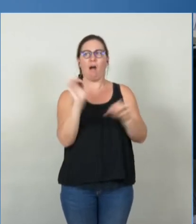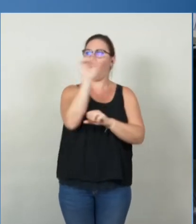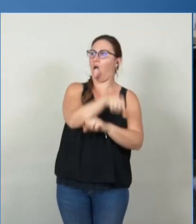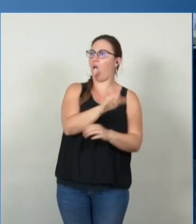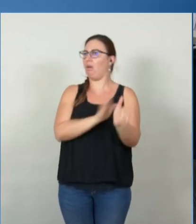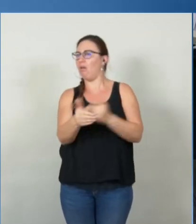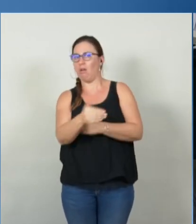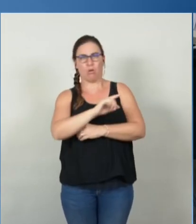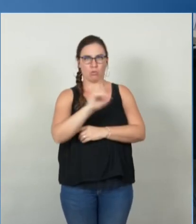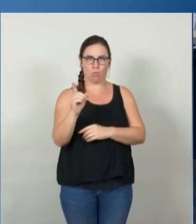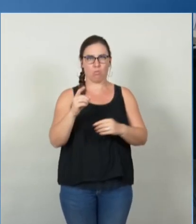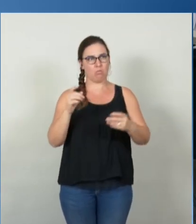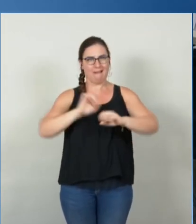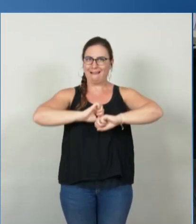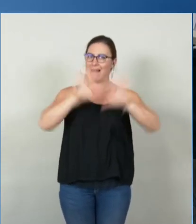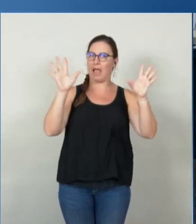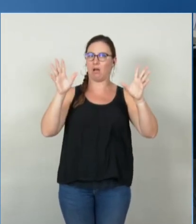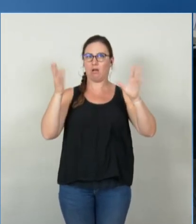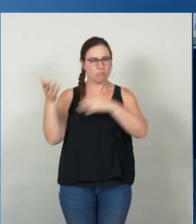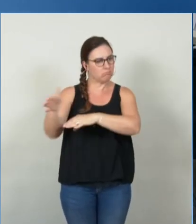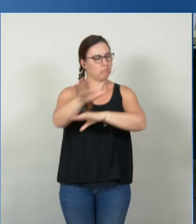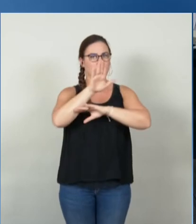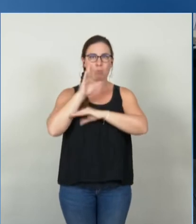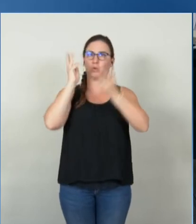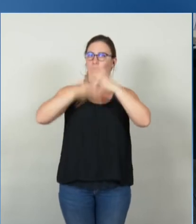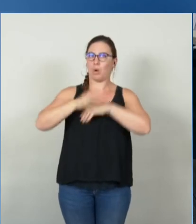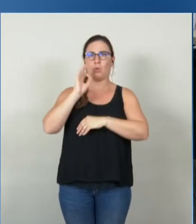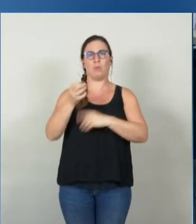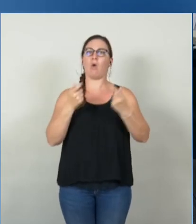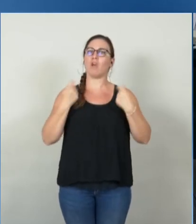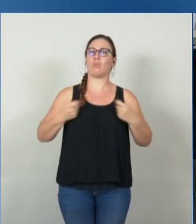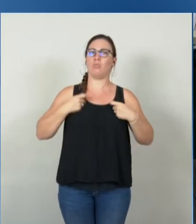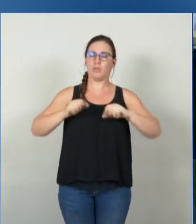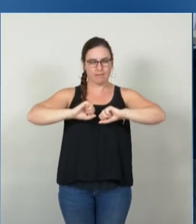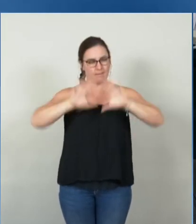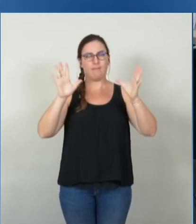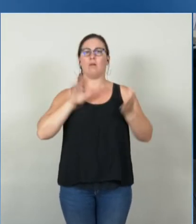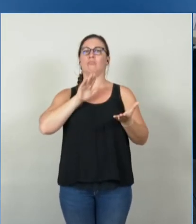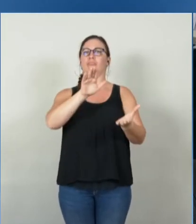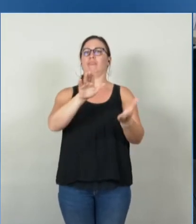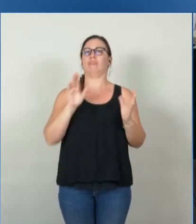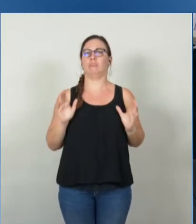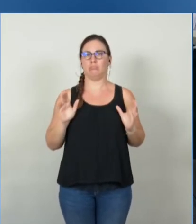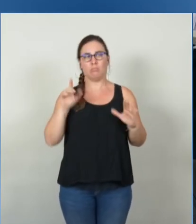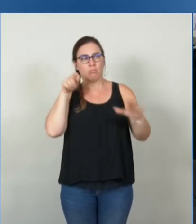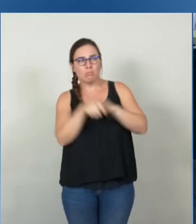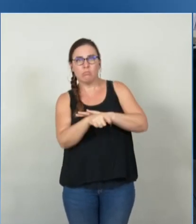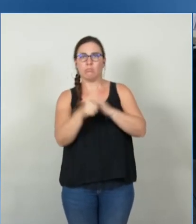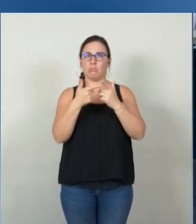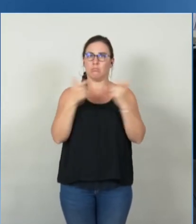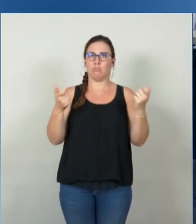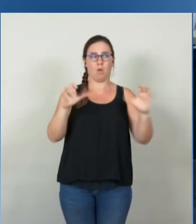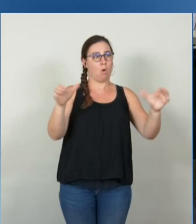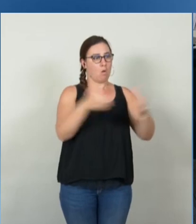cette transparence en matière de d'attribution d'argent public et que en matière voilà de subvention il nous semble qu'une instance